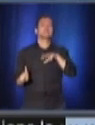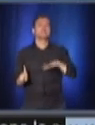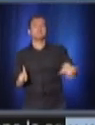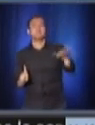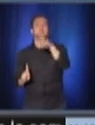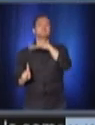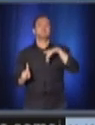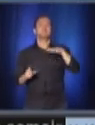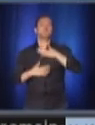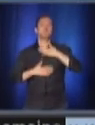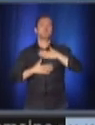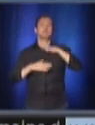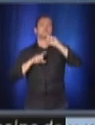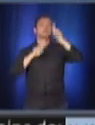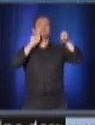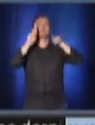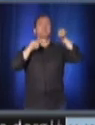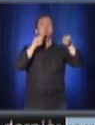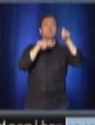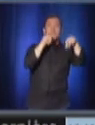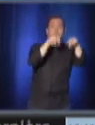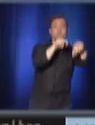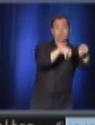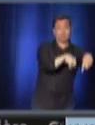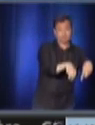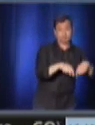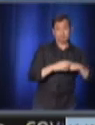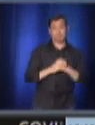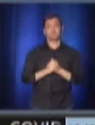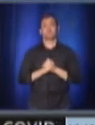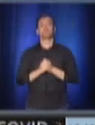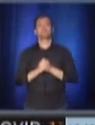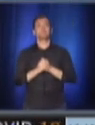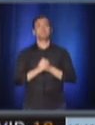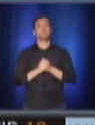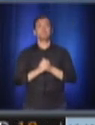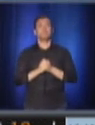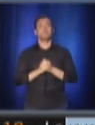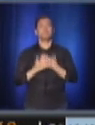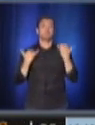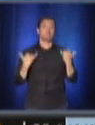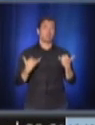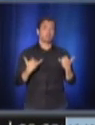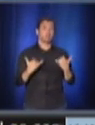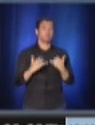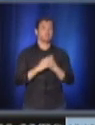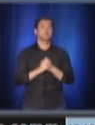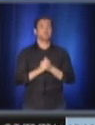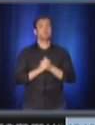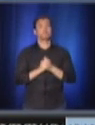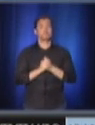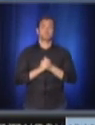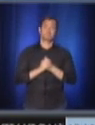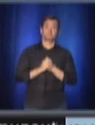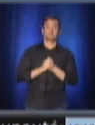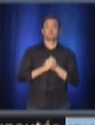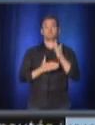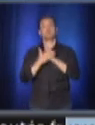Et si vous trouvez que c'est difficile de porter un masque ordinaire, imaginez-vous